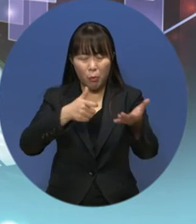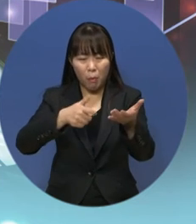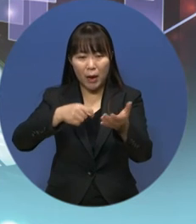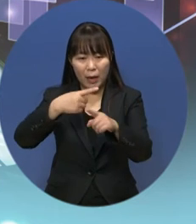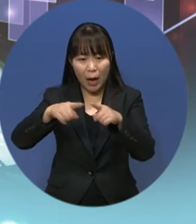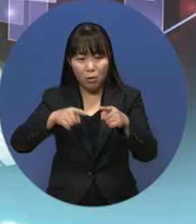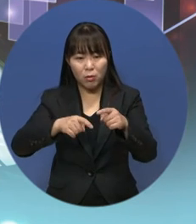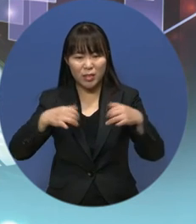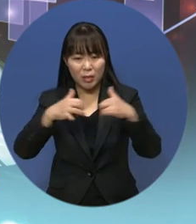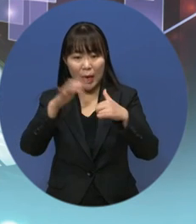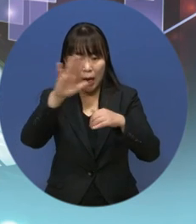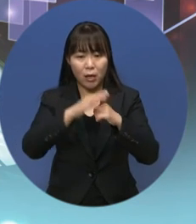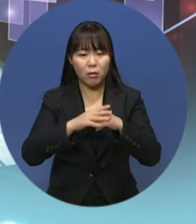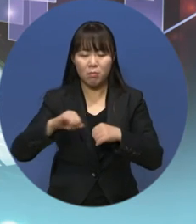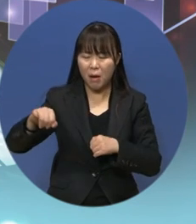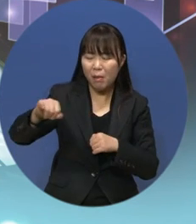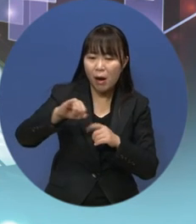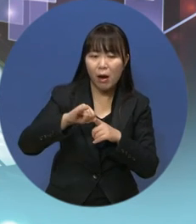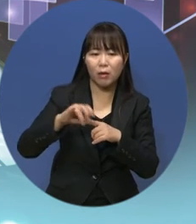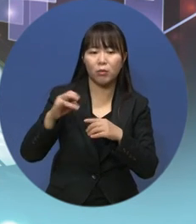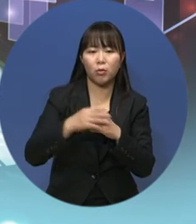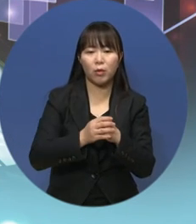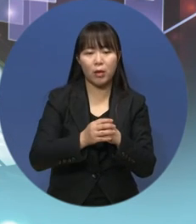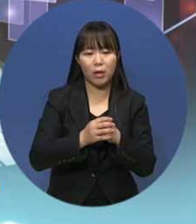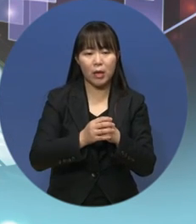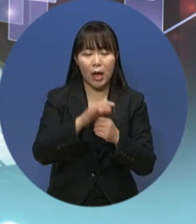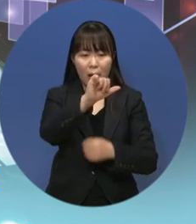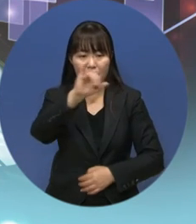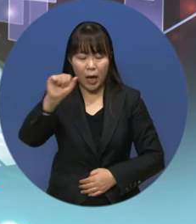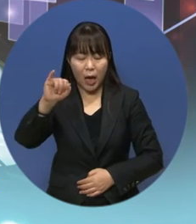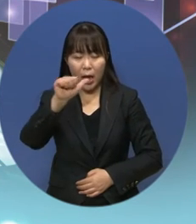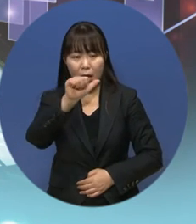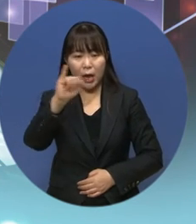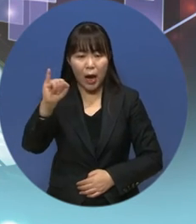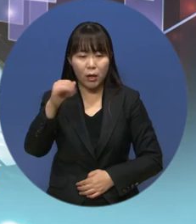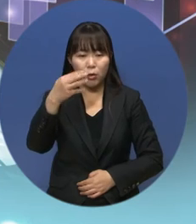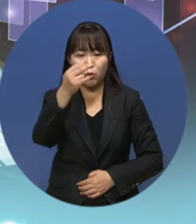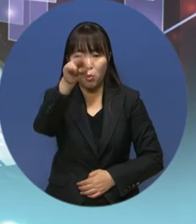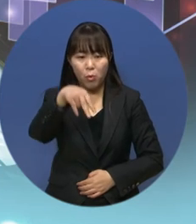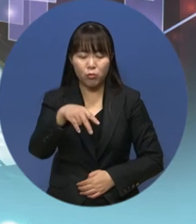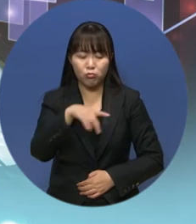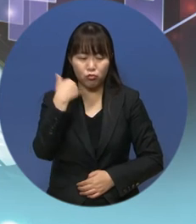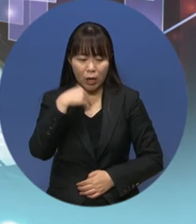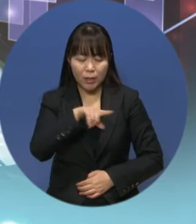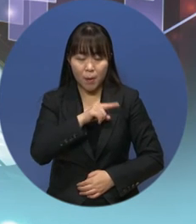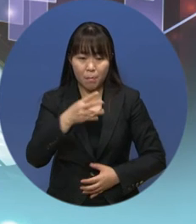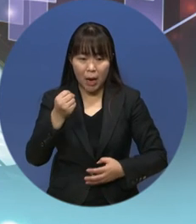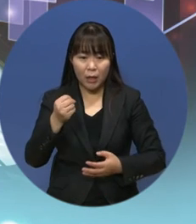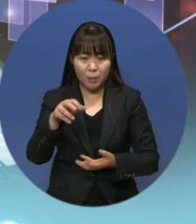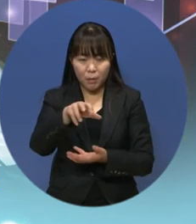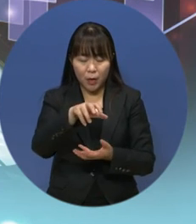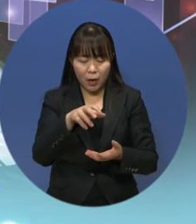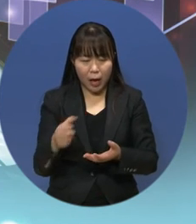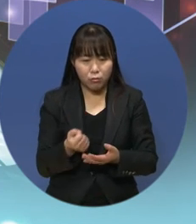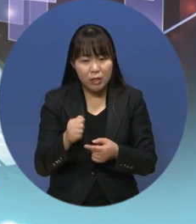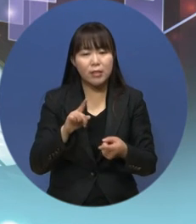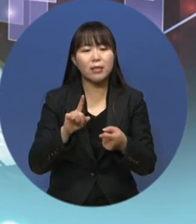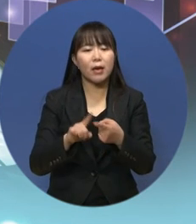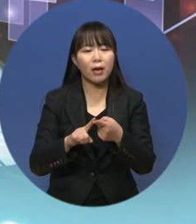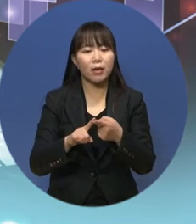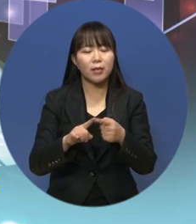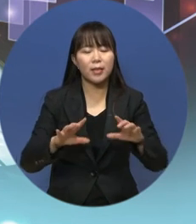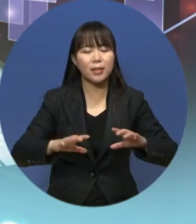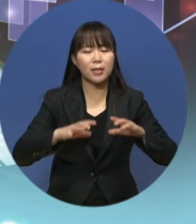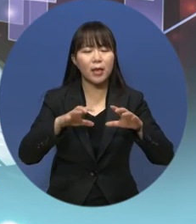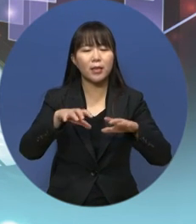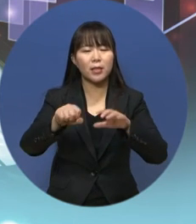세균 전쟁과 인공지능 로봇을 누가 많이 보유하고 있는 가로 세계를 지배할 수